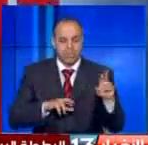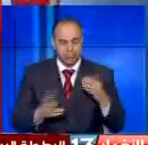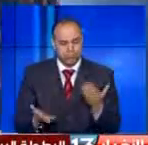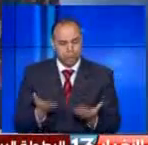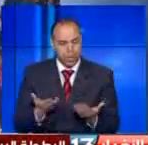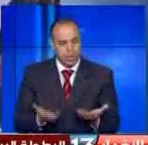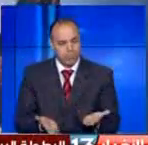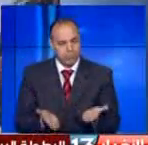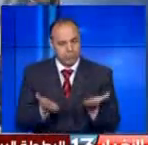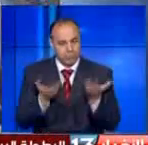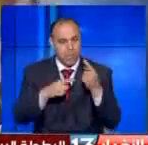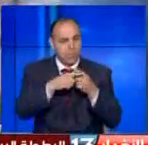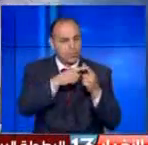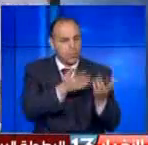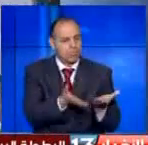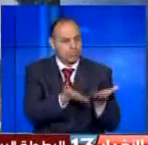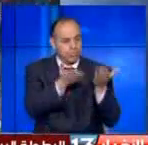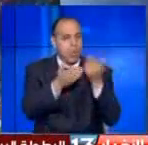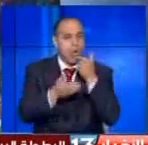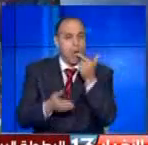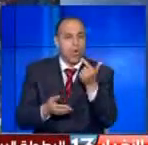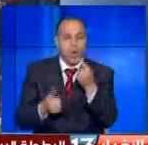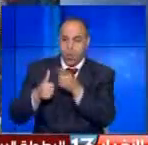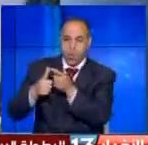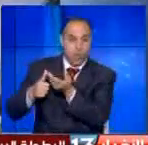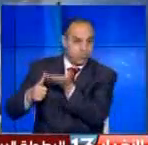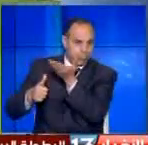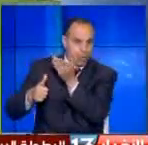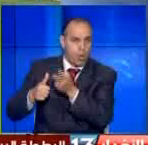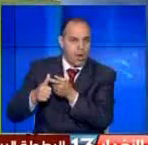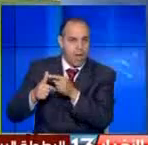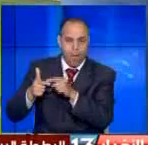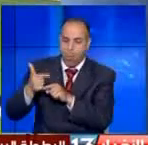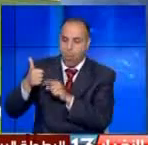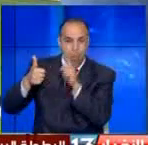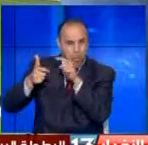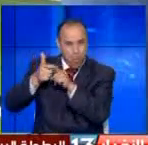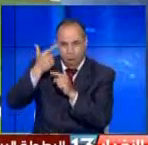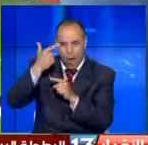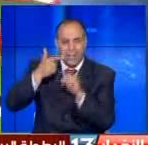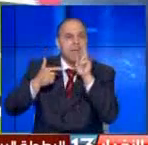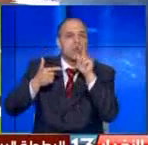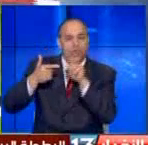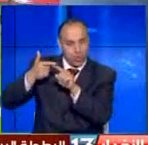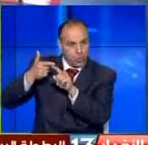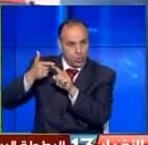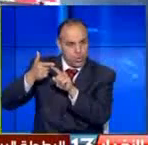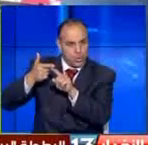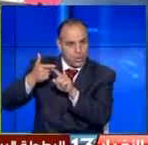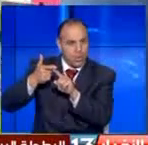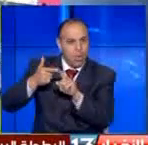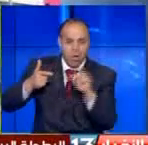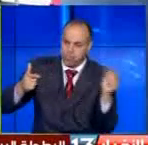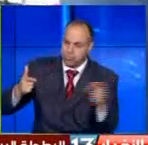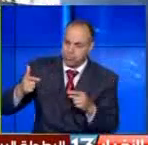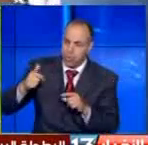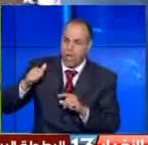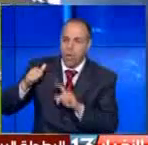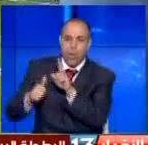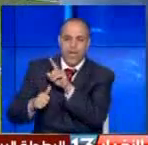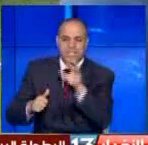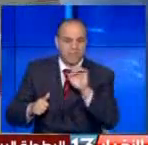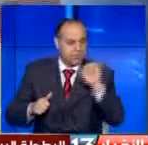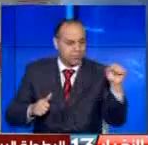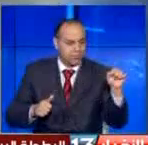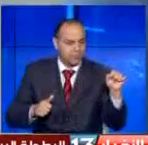توازنه نتيجة إيجابية التي استعاد معها الصدارة ولو بفارق نقطة وحيدة عن بورتو إثر الفوز الواقعي بهدف دون